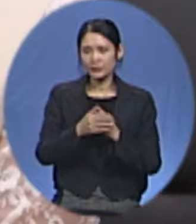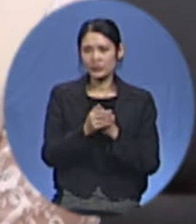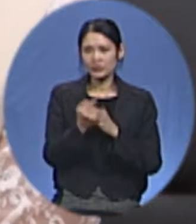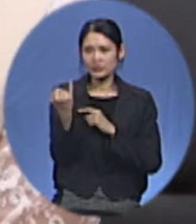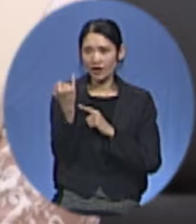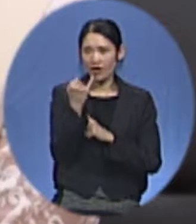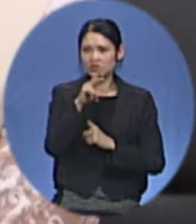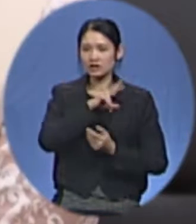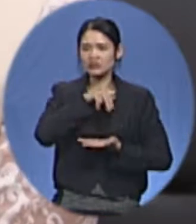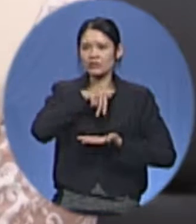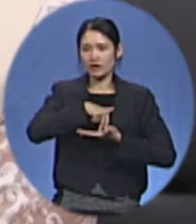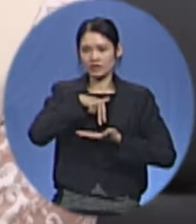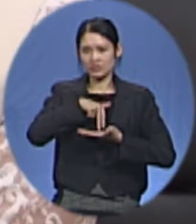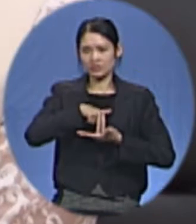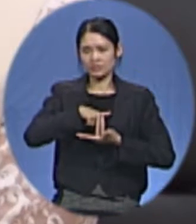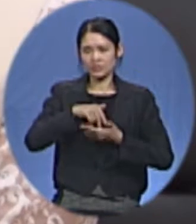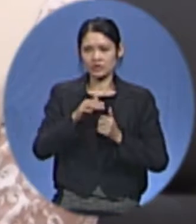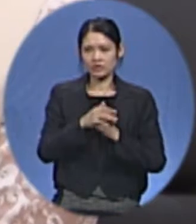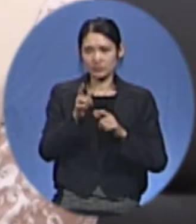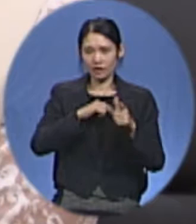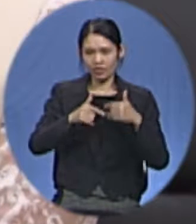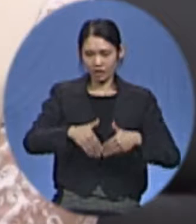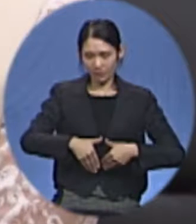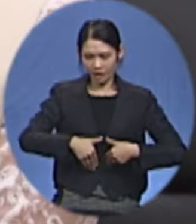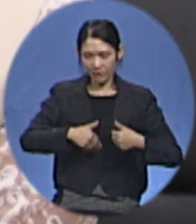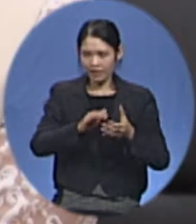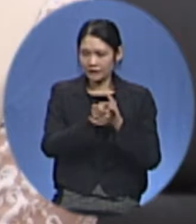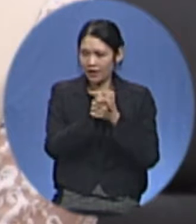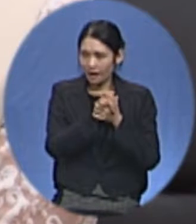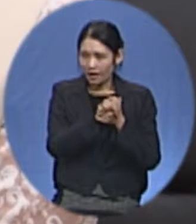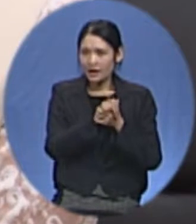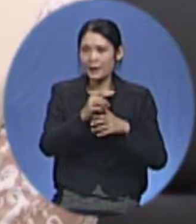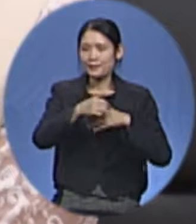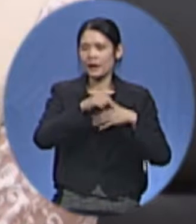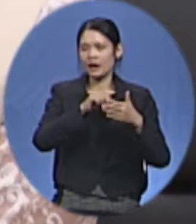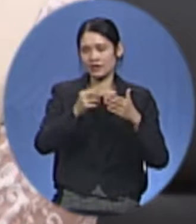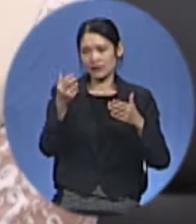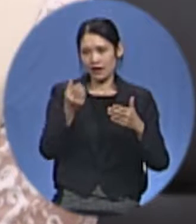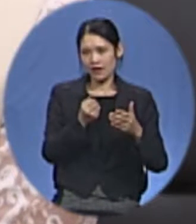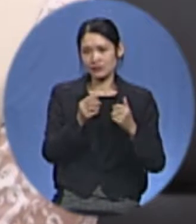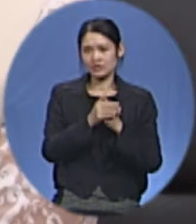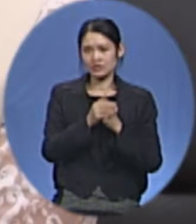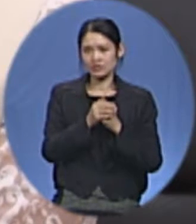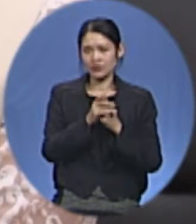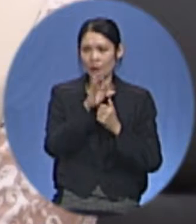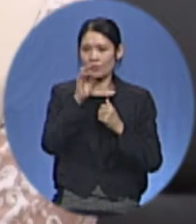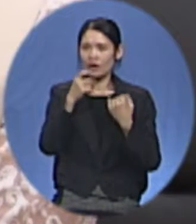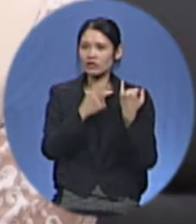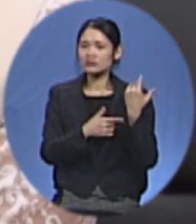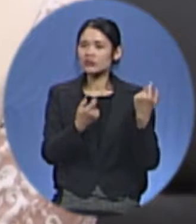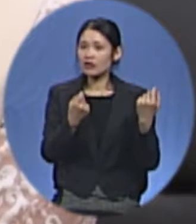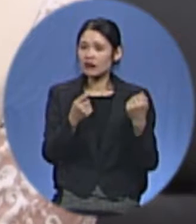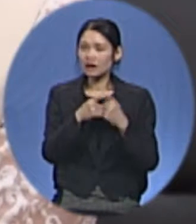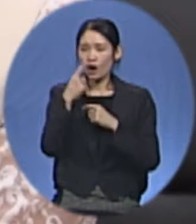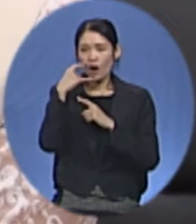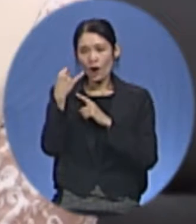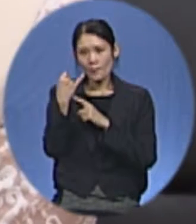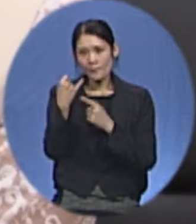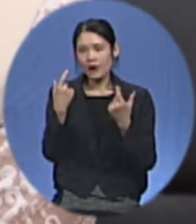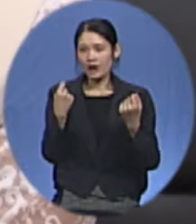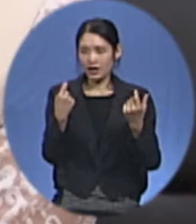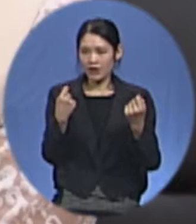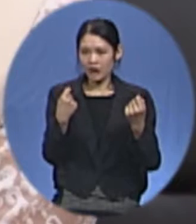여성 의원으로서 따뜻하고 다정다감한 마음으로 며느리 같은 또한 엄마